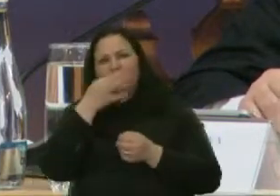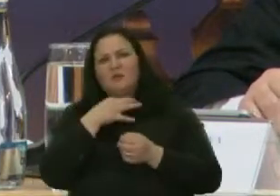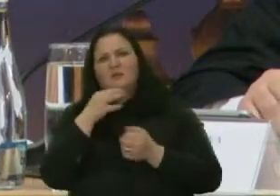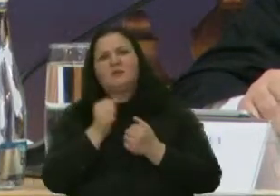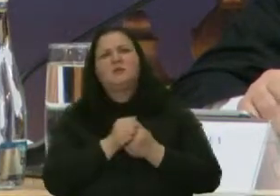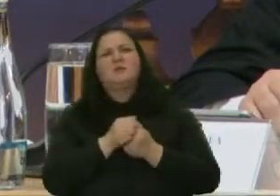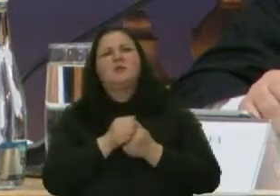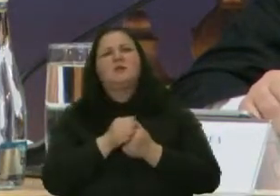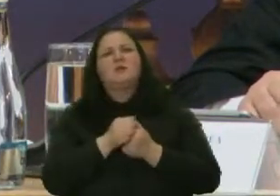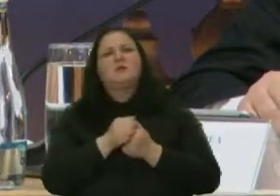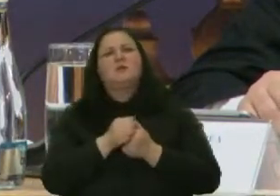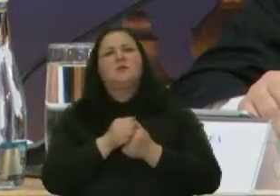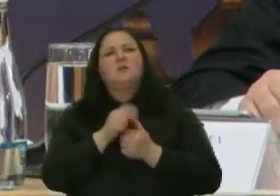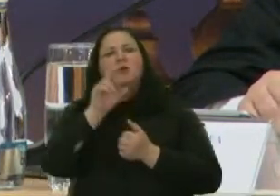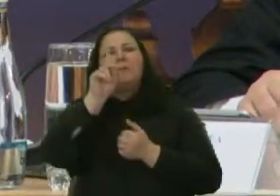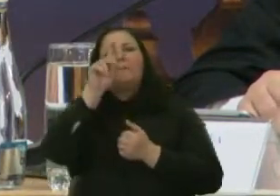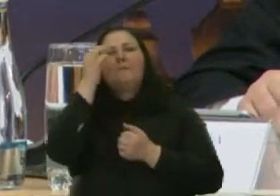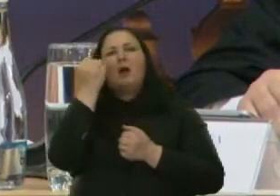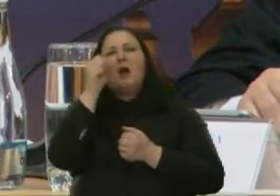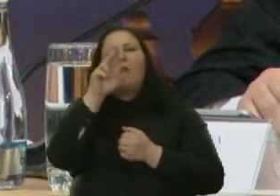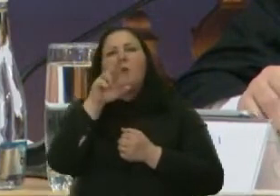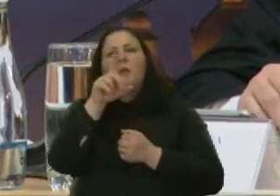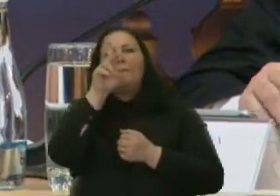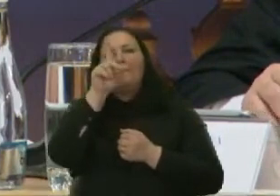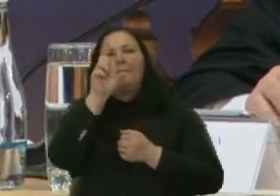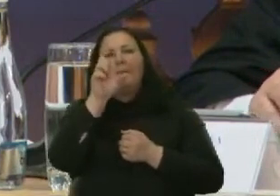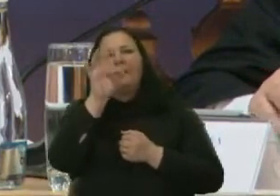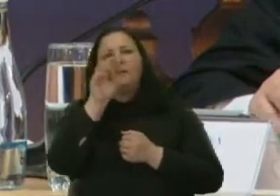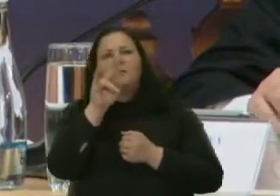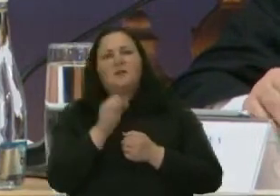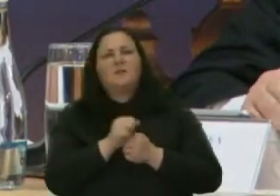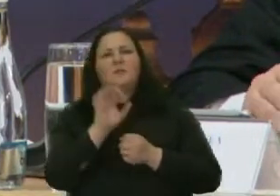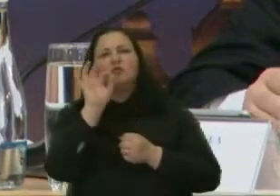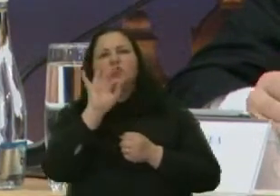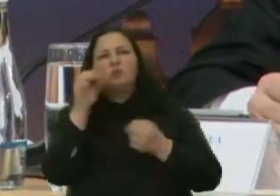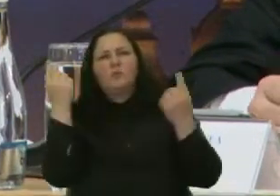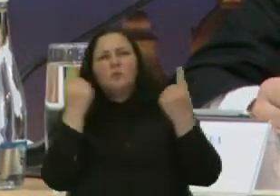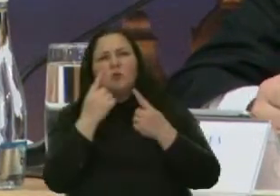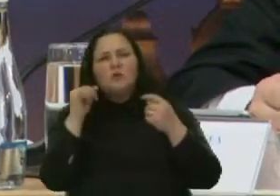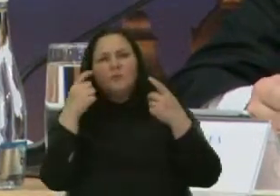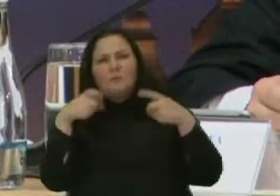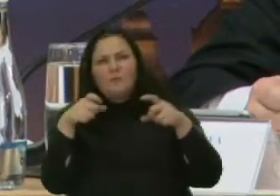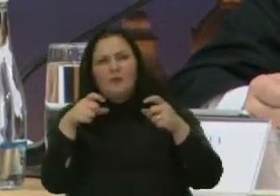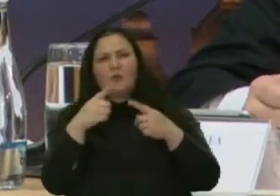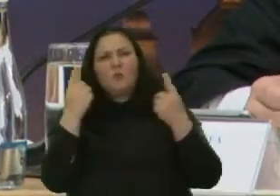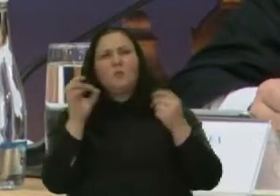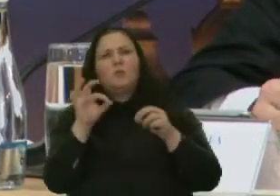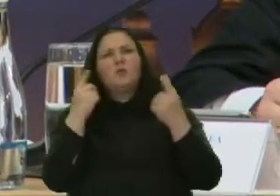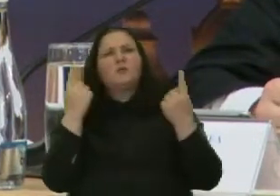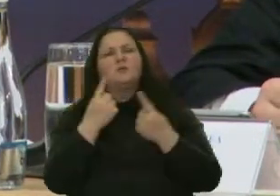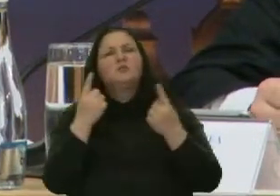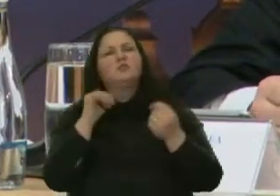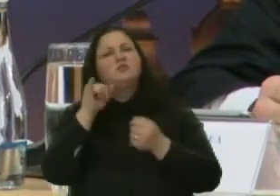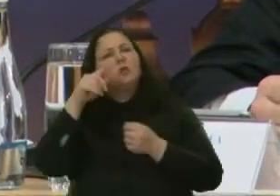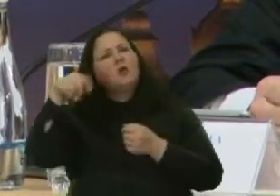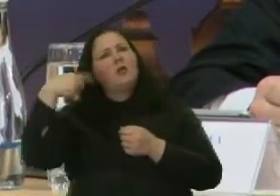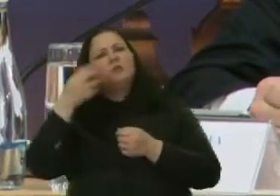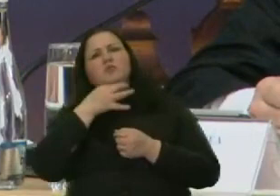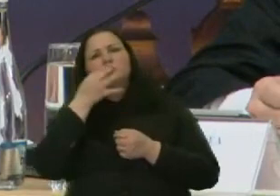menționat Paul Petri are două propuneri Ambele sunt cuprinse școala Bună ziua și par Bună ziua Cioran Marius are cinci